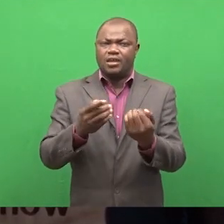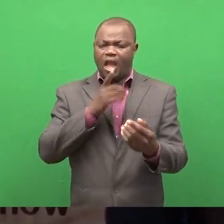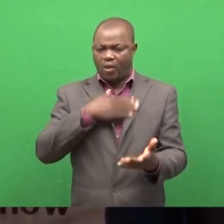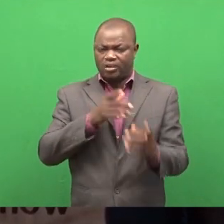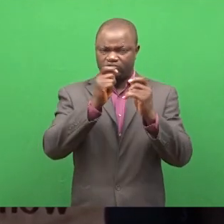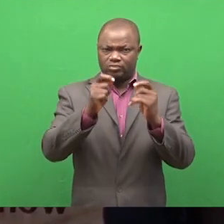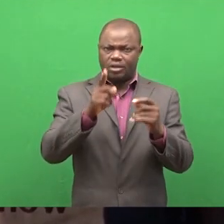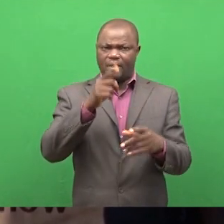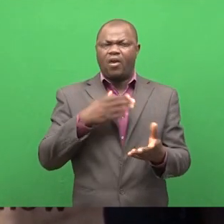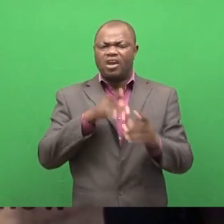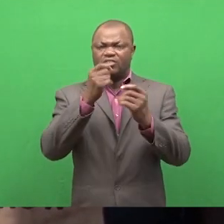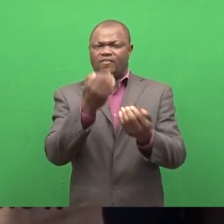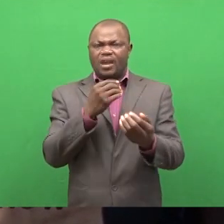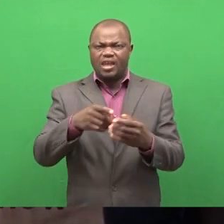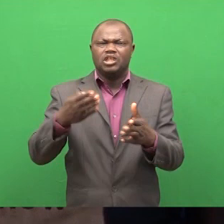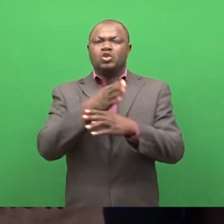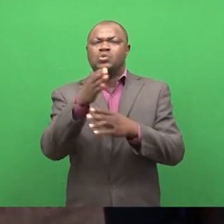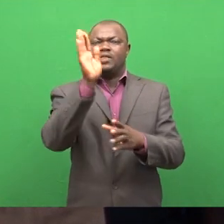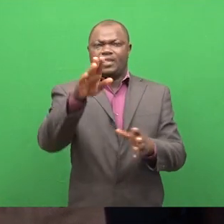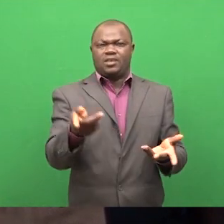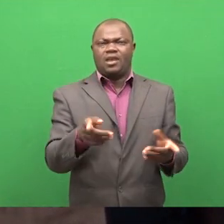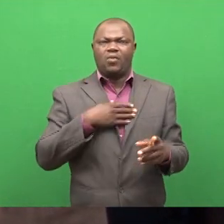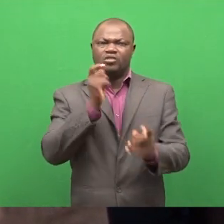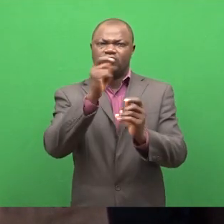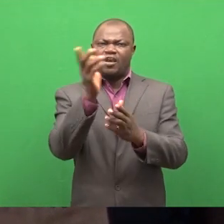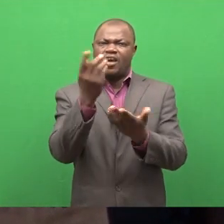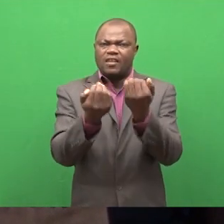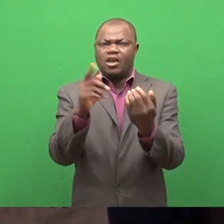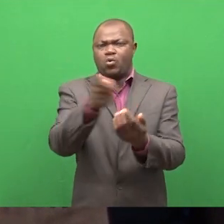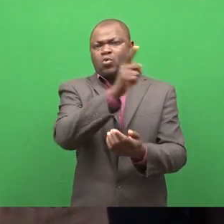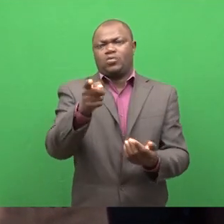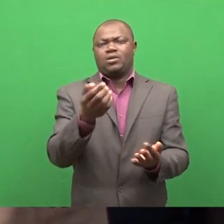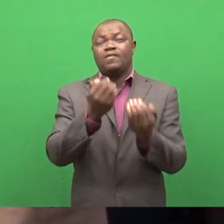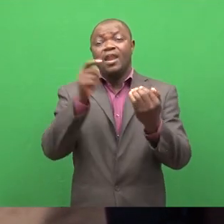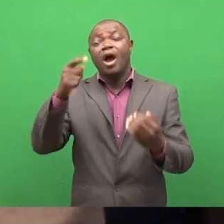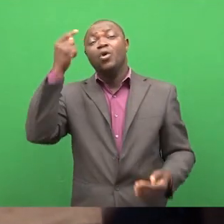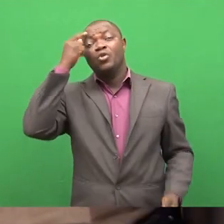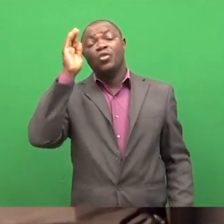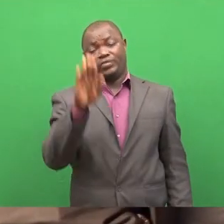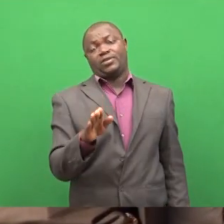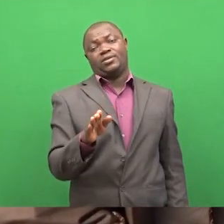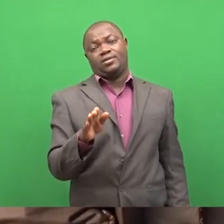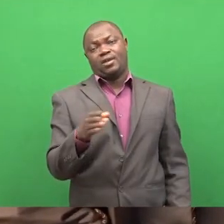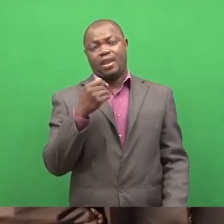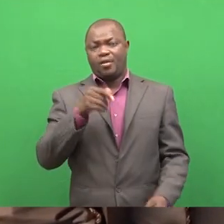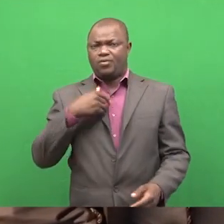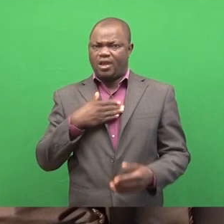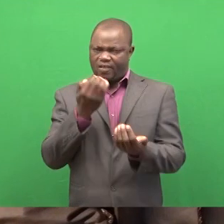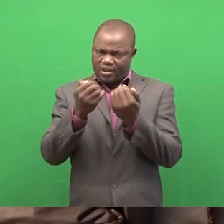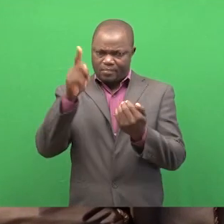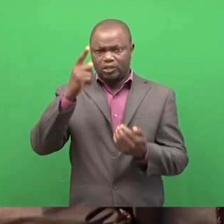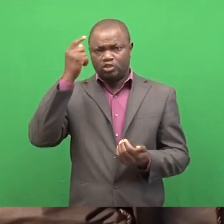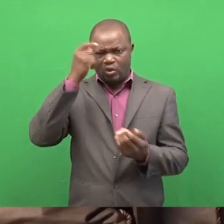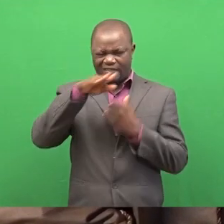vana chipfambi makuda kudzidzisa vana zvinhu zvisiririzo vana vari kuziva kare saka isusu tinoda kuti vana vazive